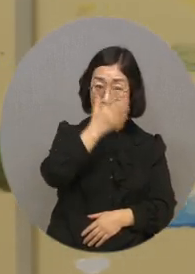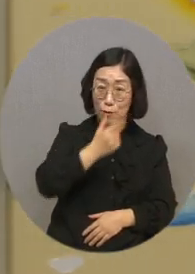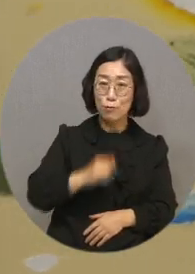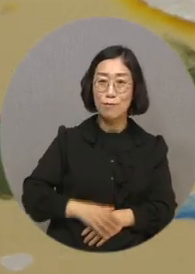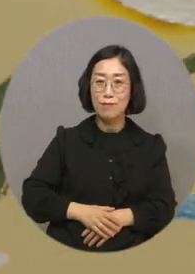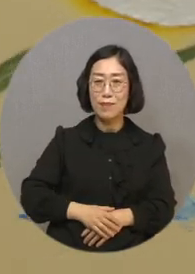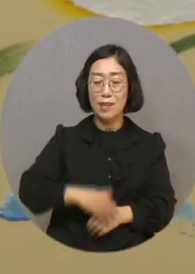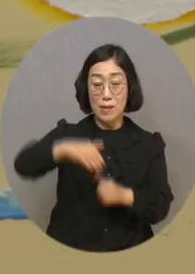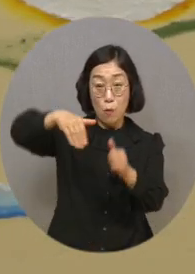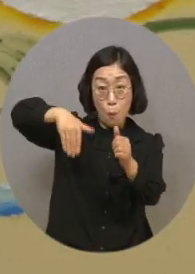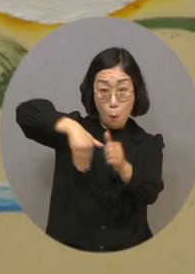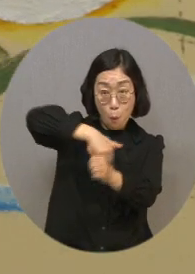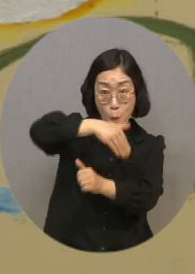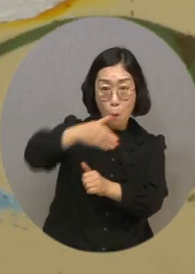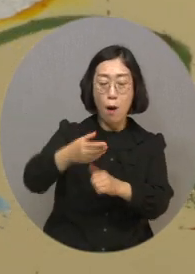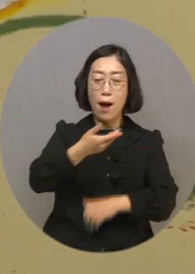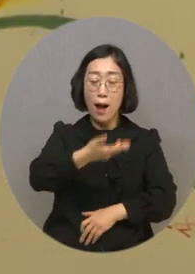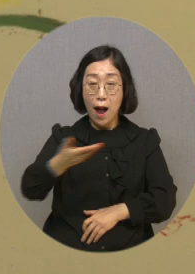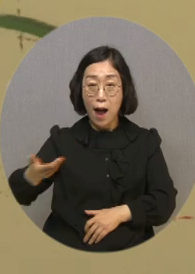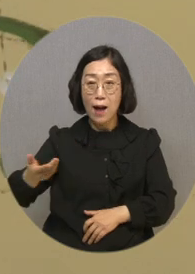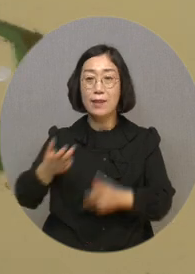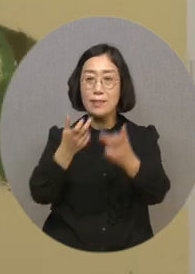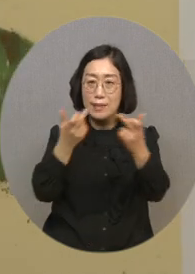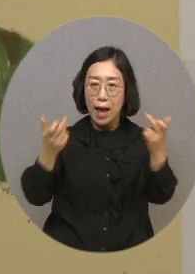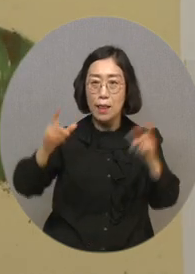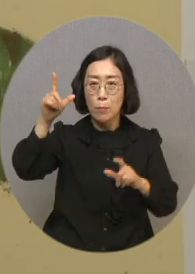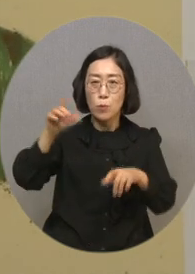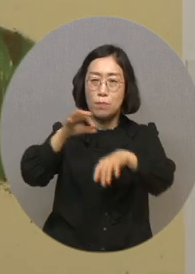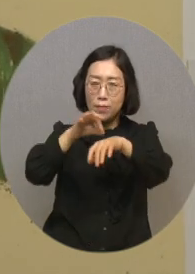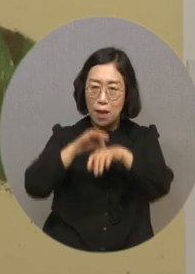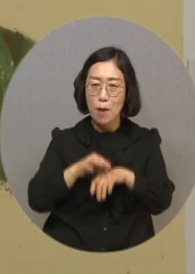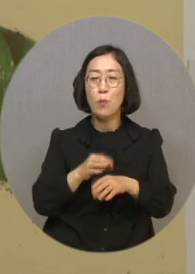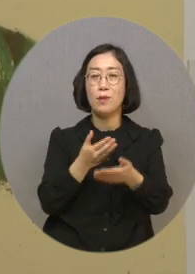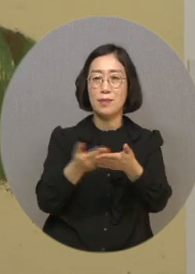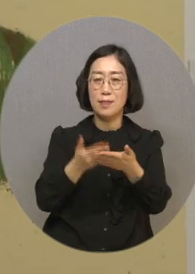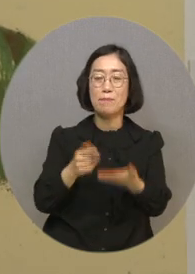일대의 강과 산의 정체성을 보여줍니다.